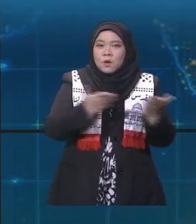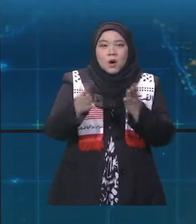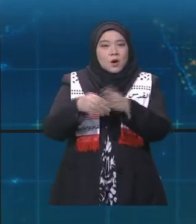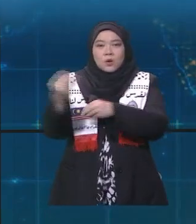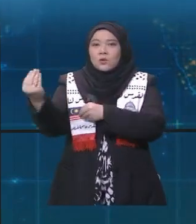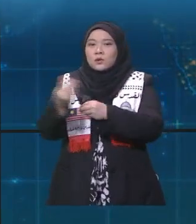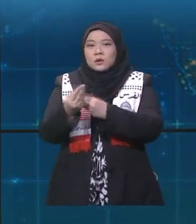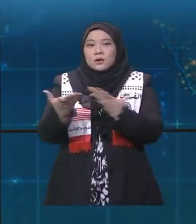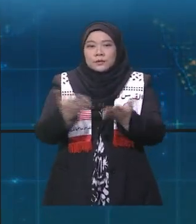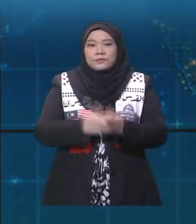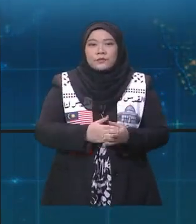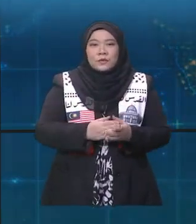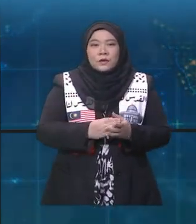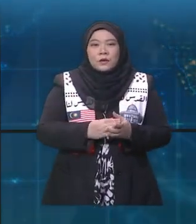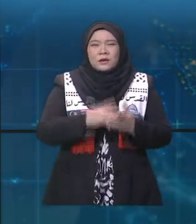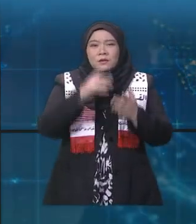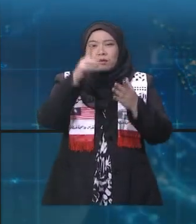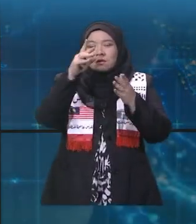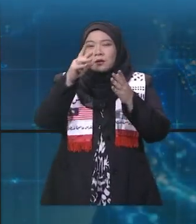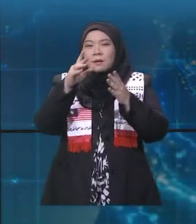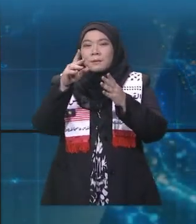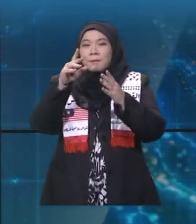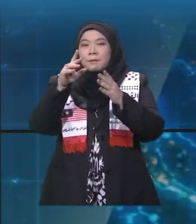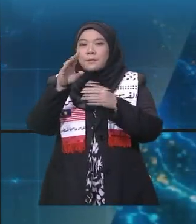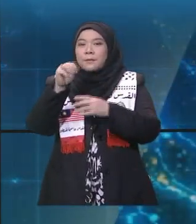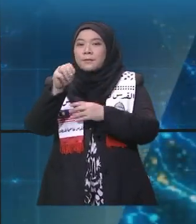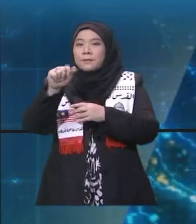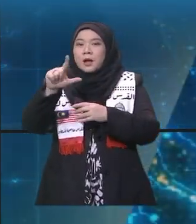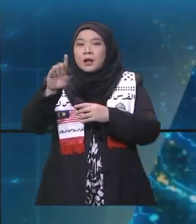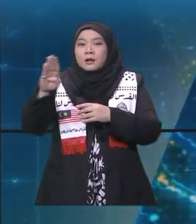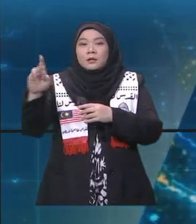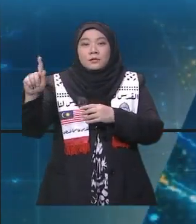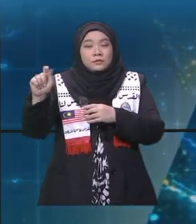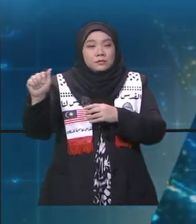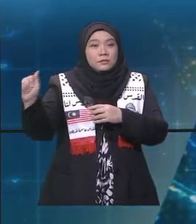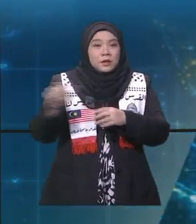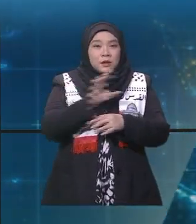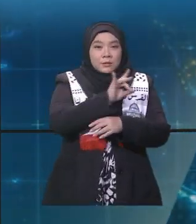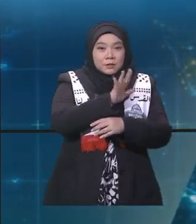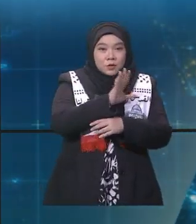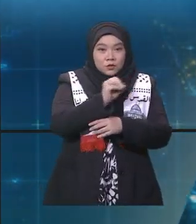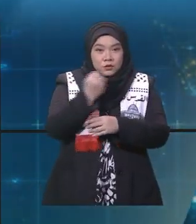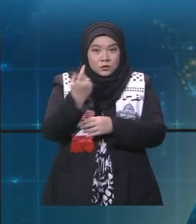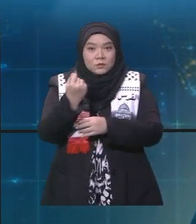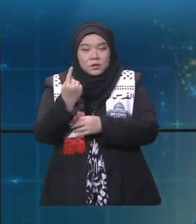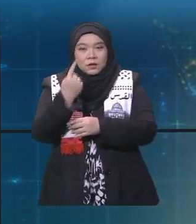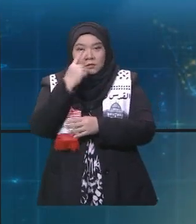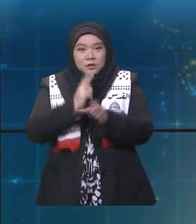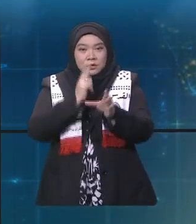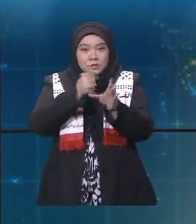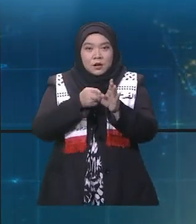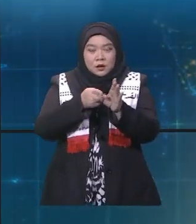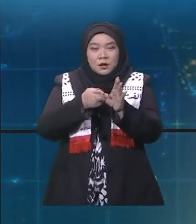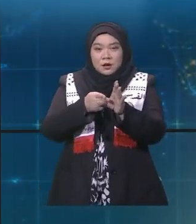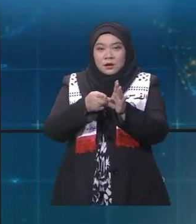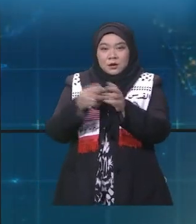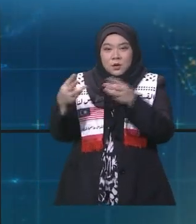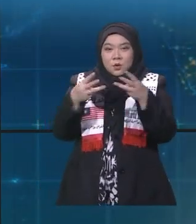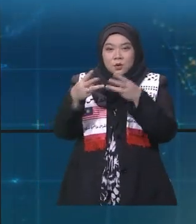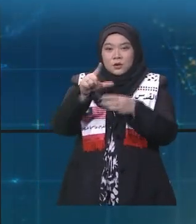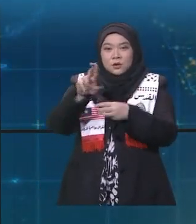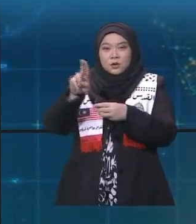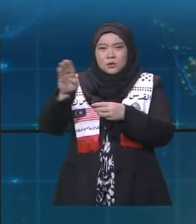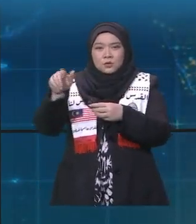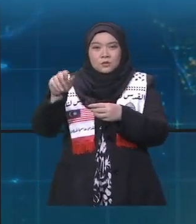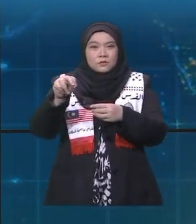pengaman termasuk pasukan Batalion Malaysia Malbat 85011 yang menyertai misi di Lebanon susulan ketegangan di negara